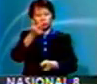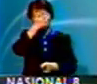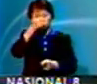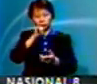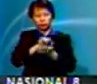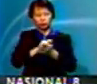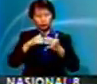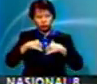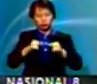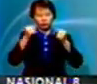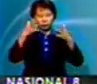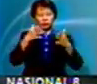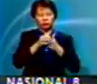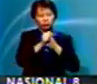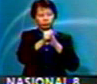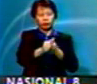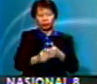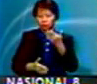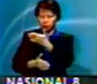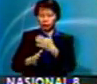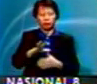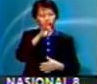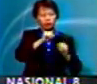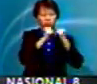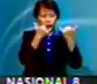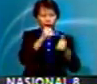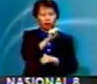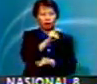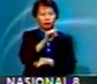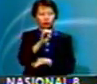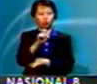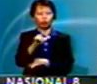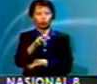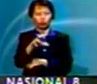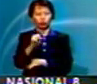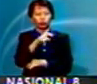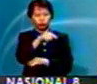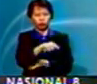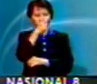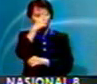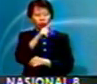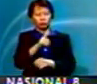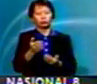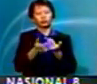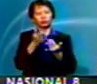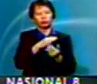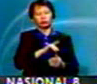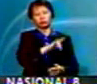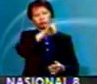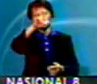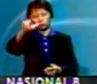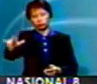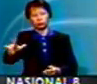dirinya masih memerlukan lebih banyak bimbingan, beliau memilih syarikat Andalusia Travel and Tours Sdn Bhd bagi memudahkan pergerakan